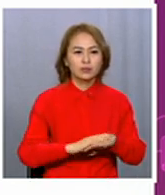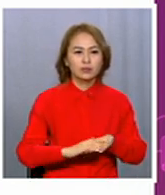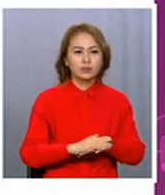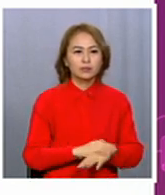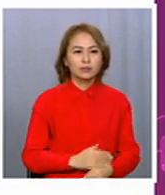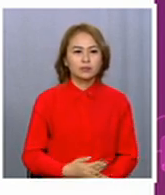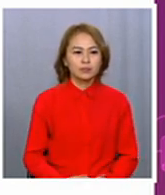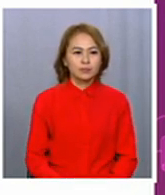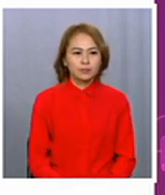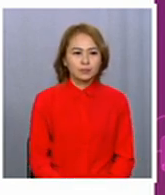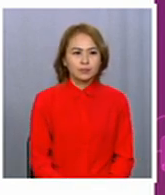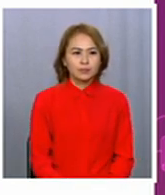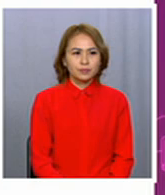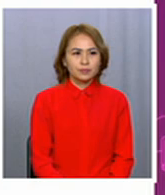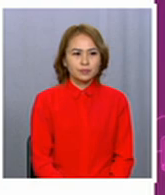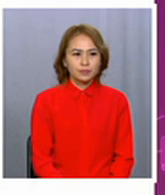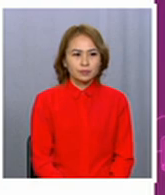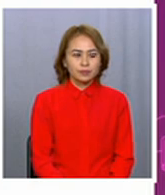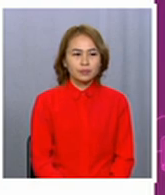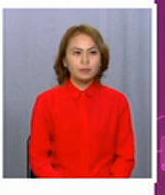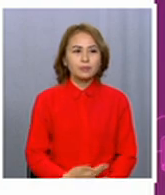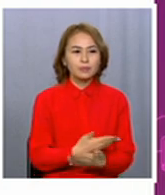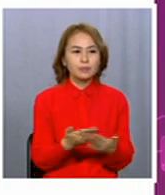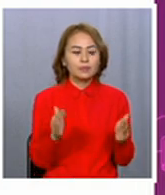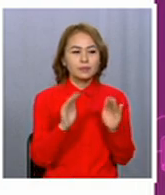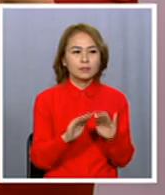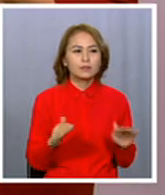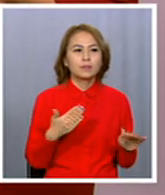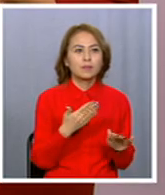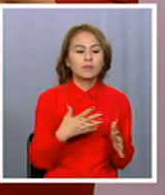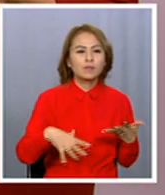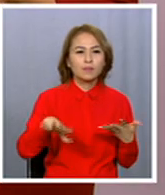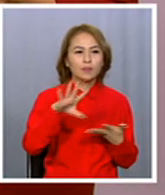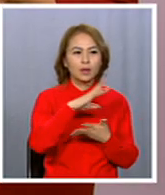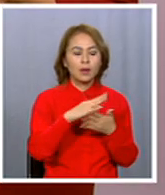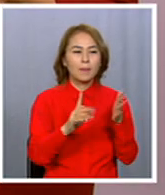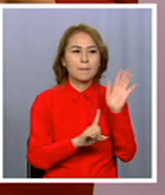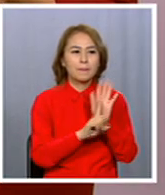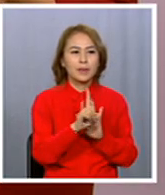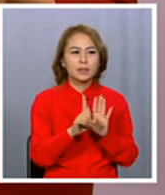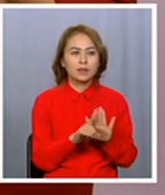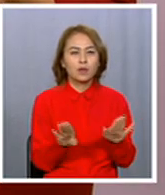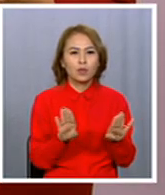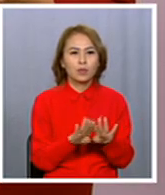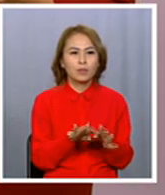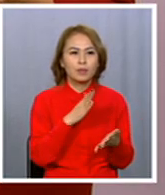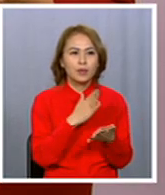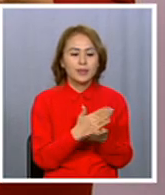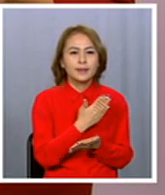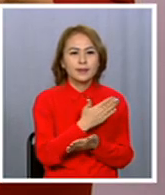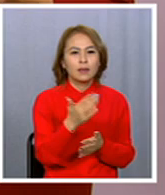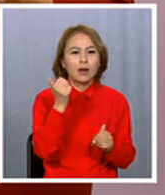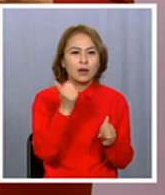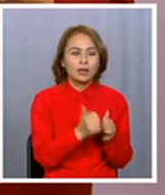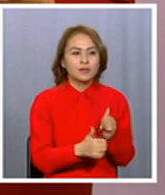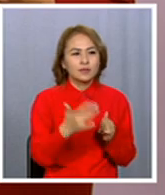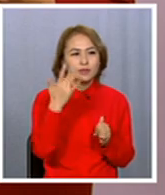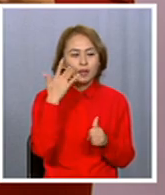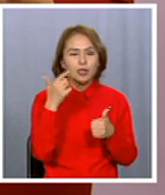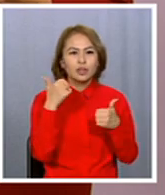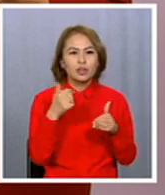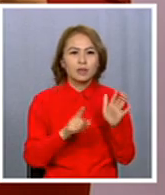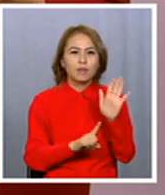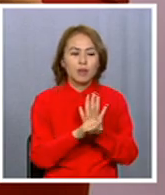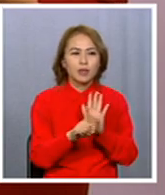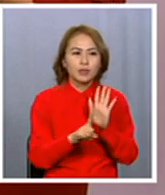таңғы жиын. Міне балалар, барлық нәрсенің бастауы болады екен. Сендер де әр қашан жақсылықтың бастауын